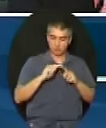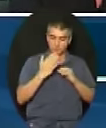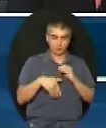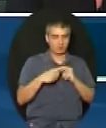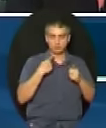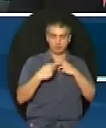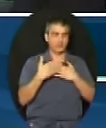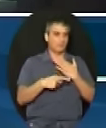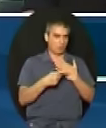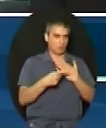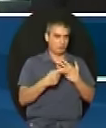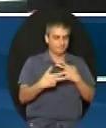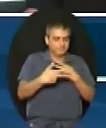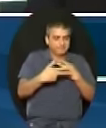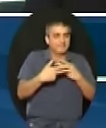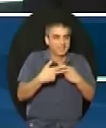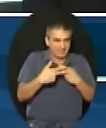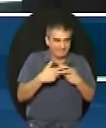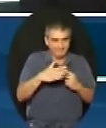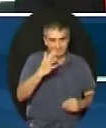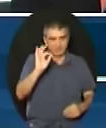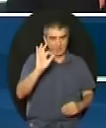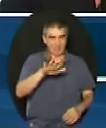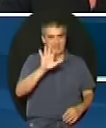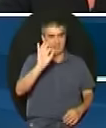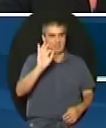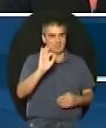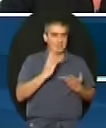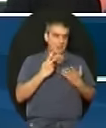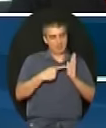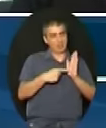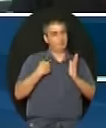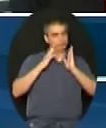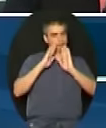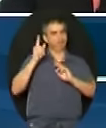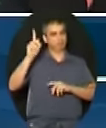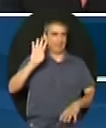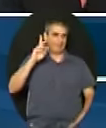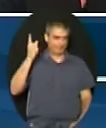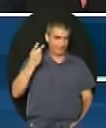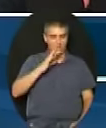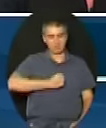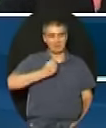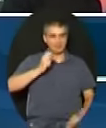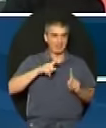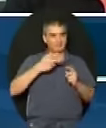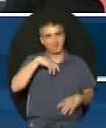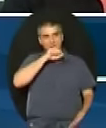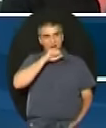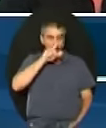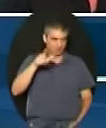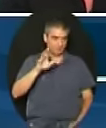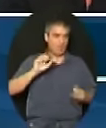האחרונים, בשנים האחרונות, להתקרב לצד הזה של המפה, להראות את פניהם היותר ימניות, לעתים היותר מתחנפות